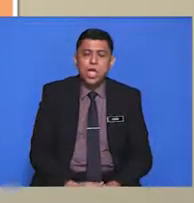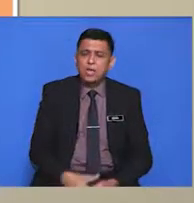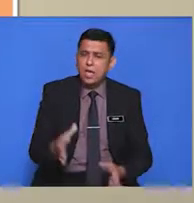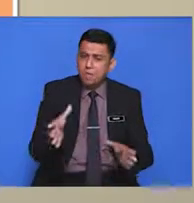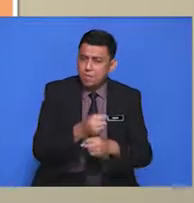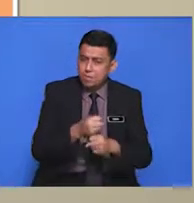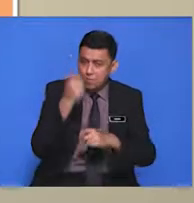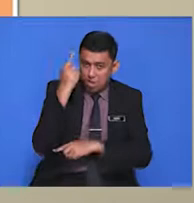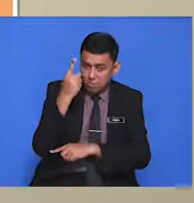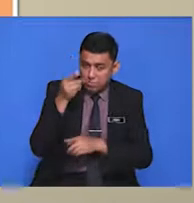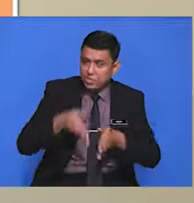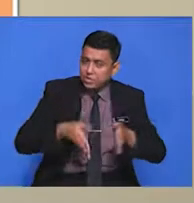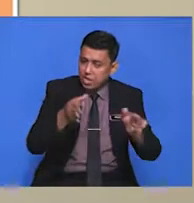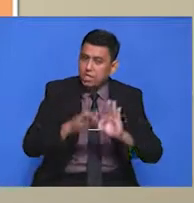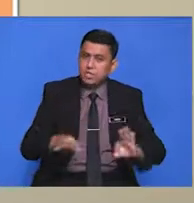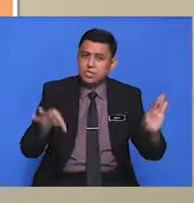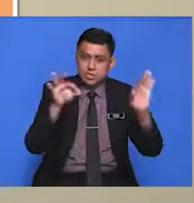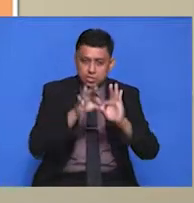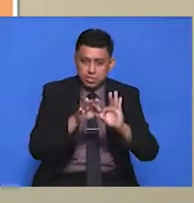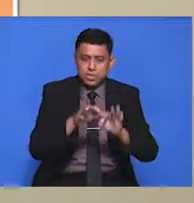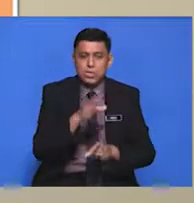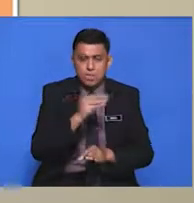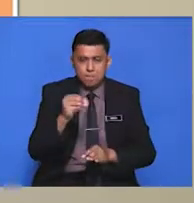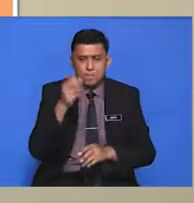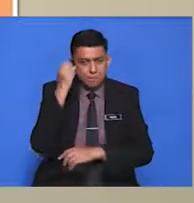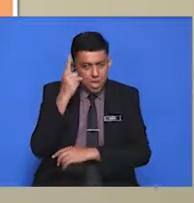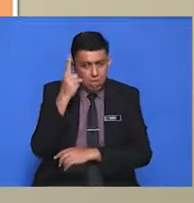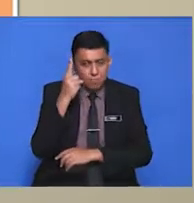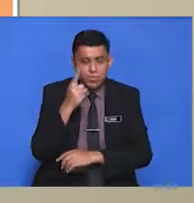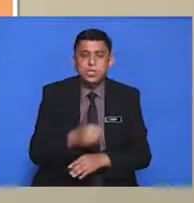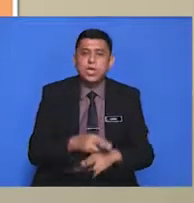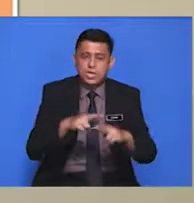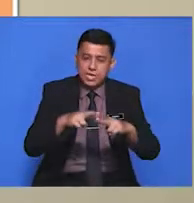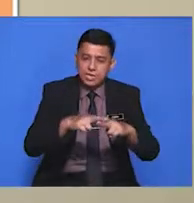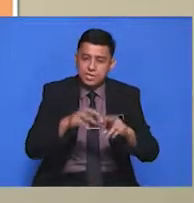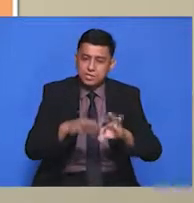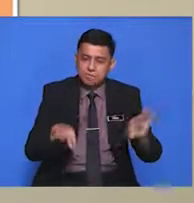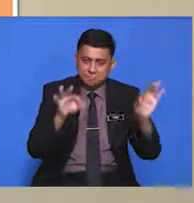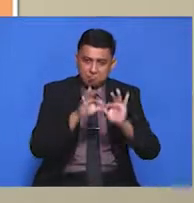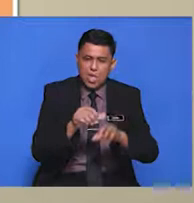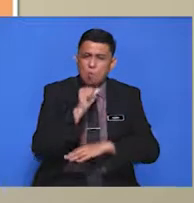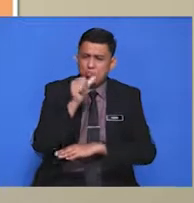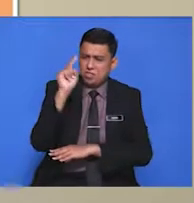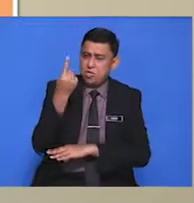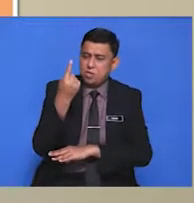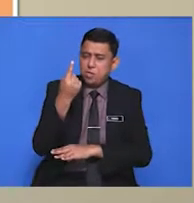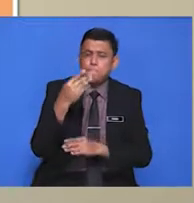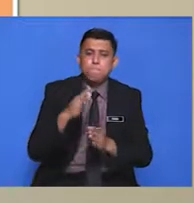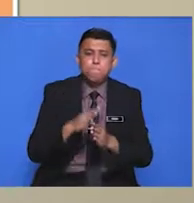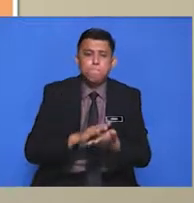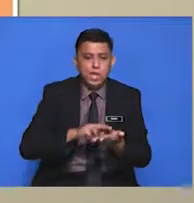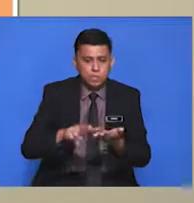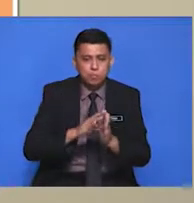cerita atau sinopsis dengan jelas. Ingat ya, jangan hanya membaca buku rujukan.